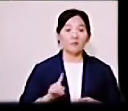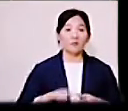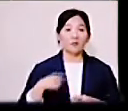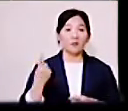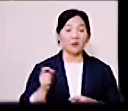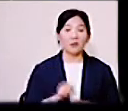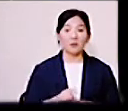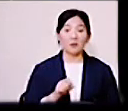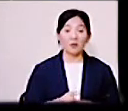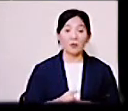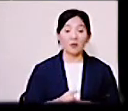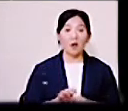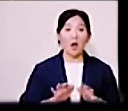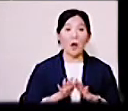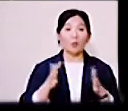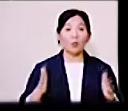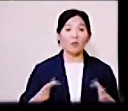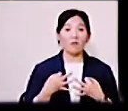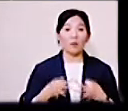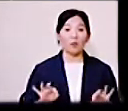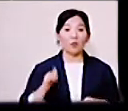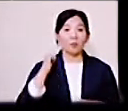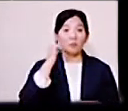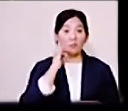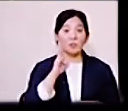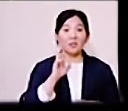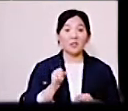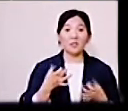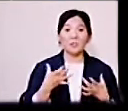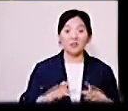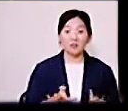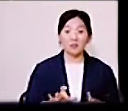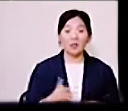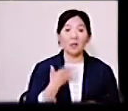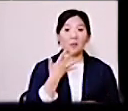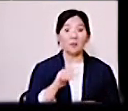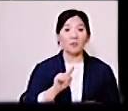Следующая задача. Объем свободной памяти на диске